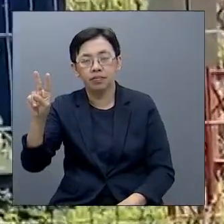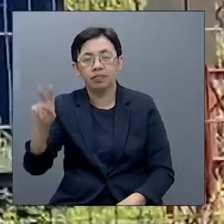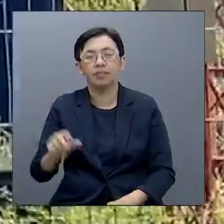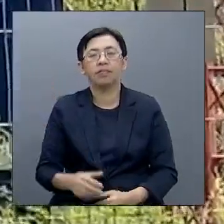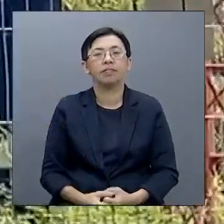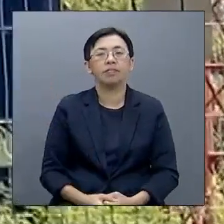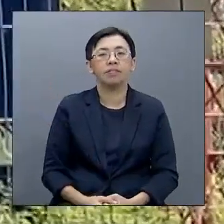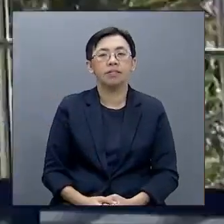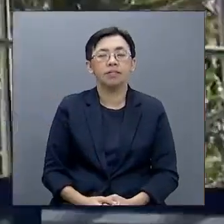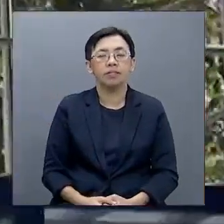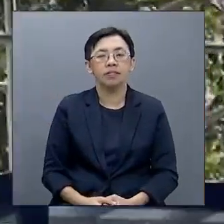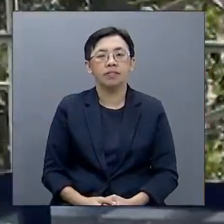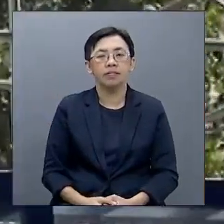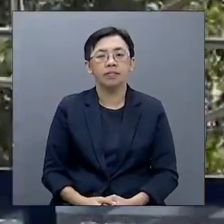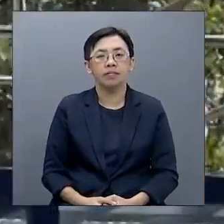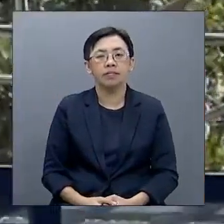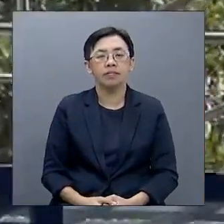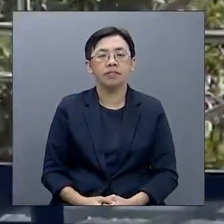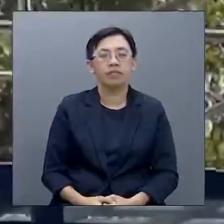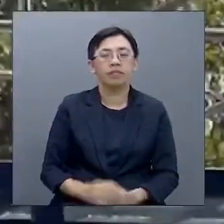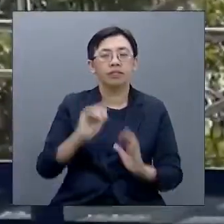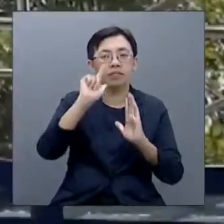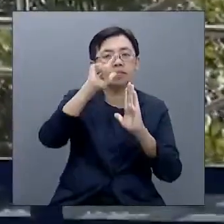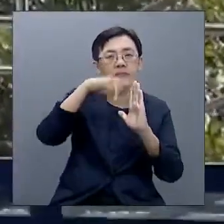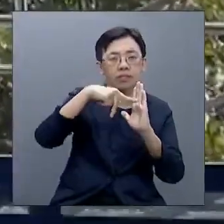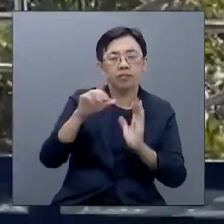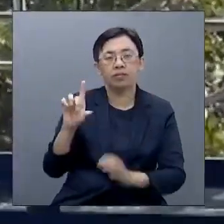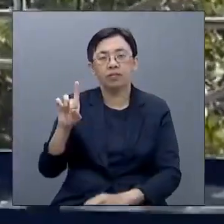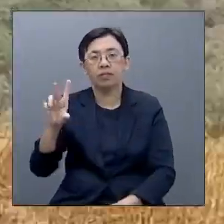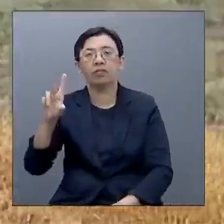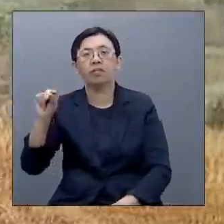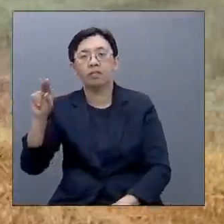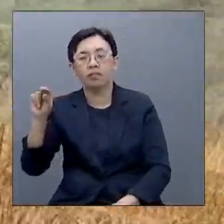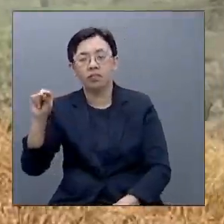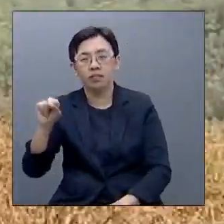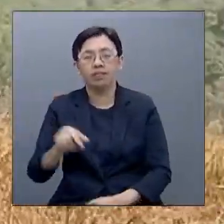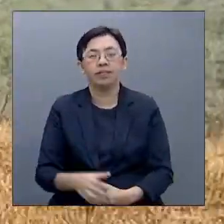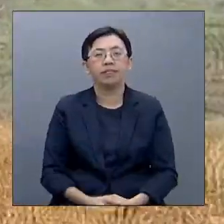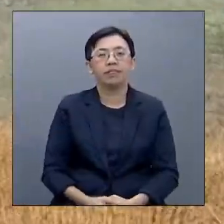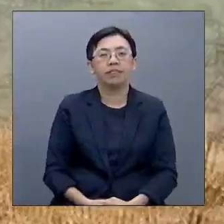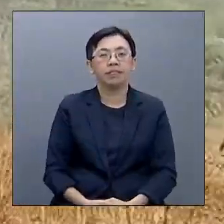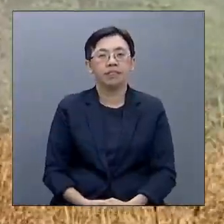รัมต่อลูกบาศก์เมตรและที่ลำพูน130ไมโครกรัมต่อลูกบาศก์เมตรค่ะ